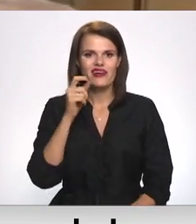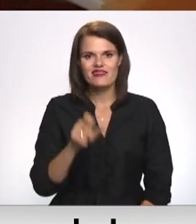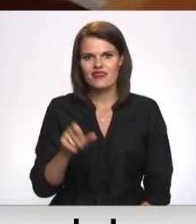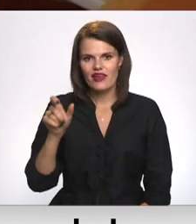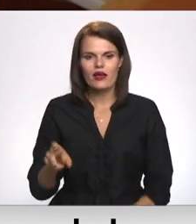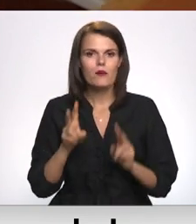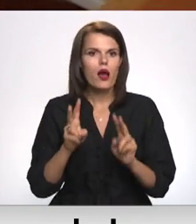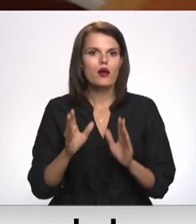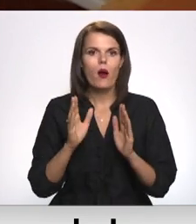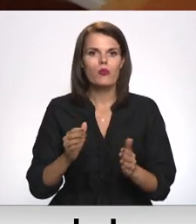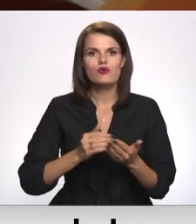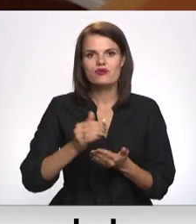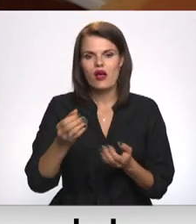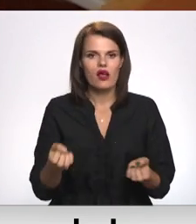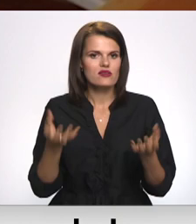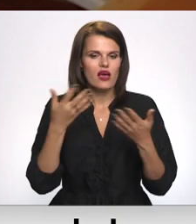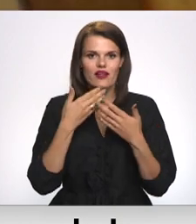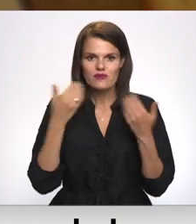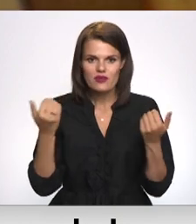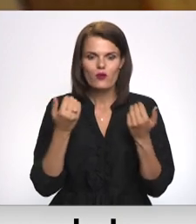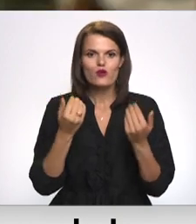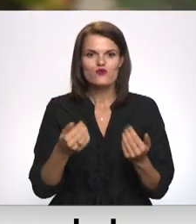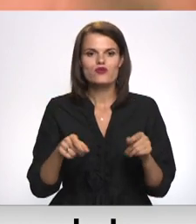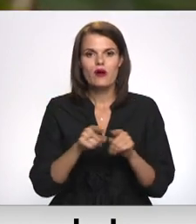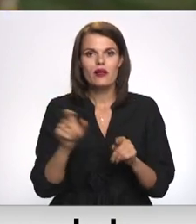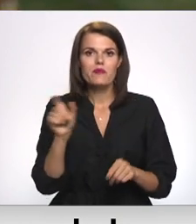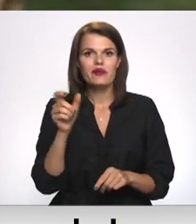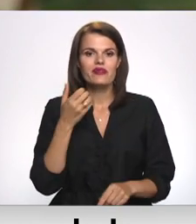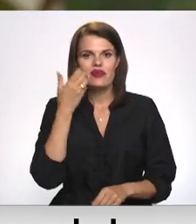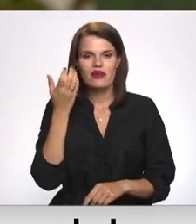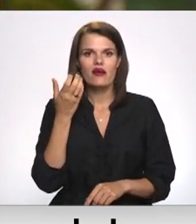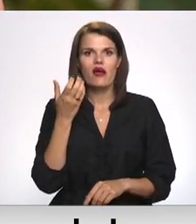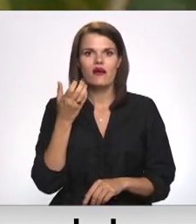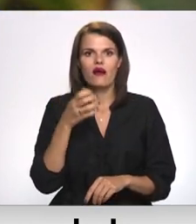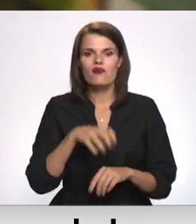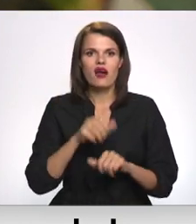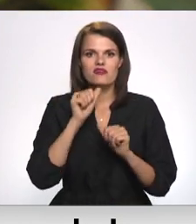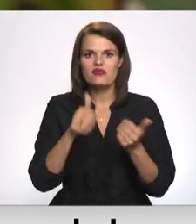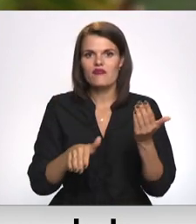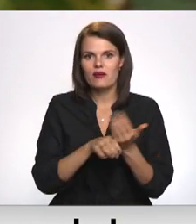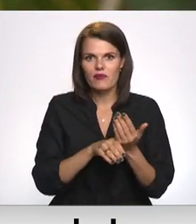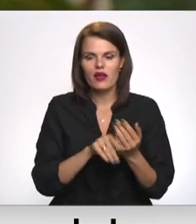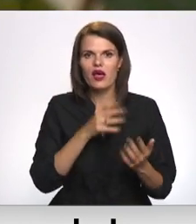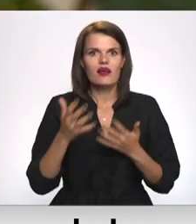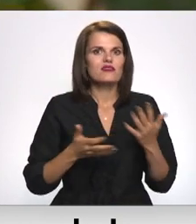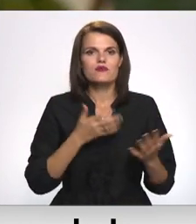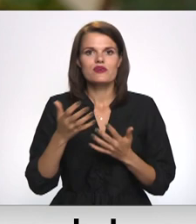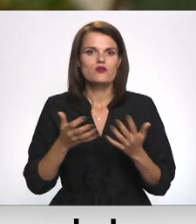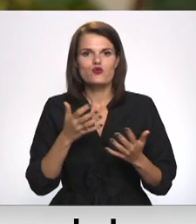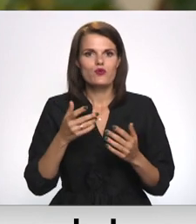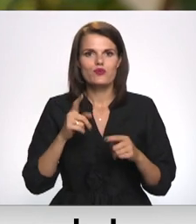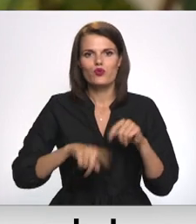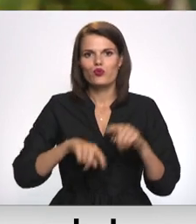Kā būs tālāk, skaidrības nav. Un tas nozīmē arī to, ka brīdī, kad medicīna ir bezspēcīga, iestājas izmisuma zona